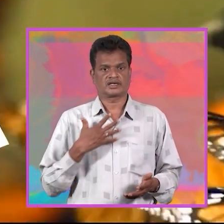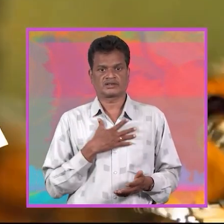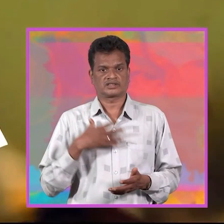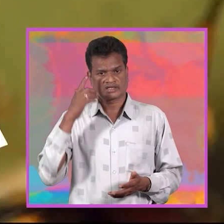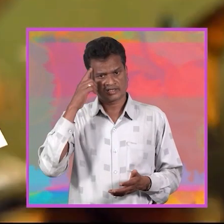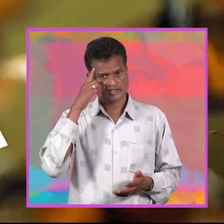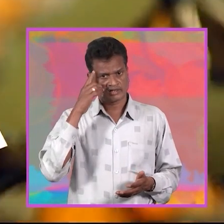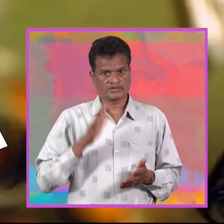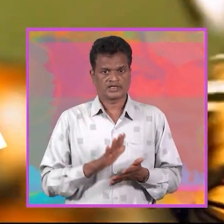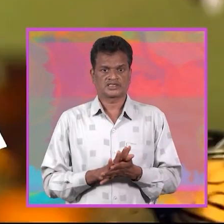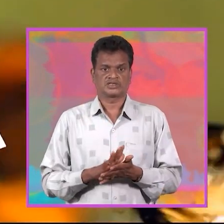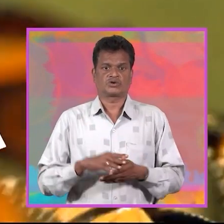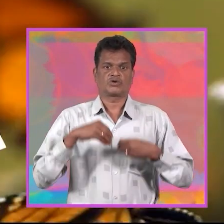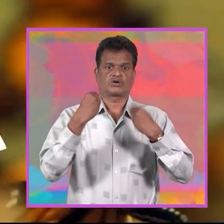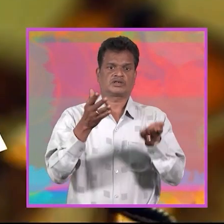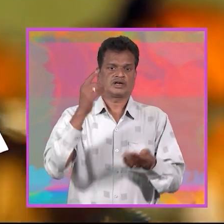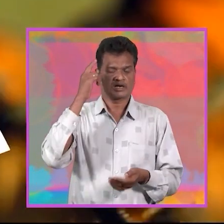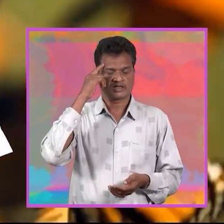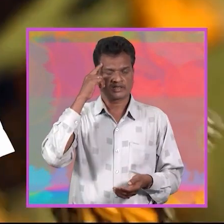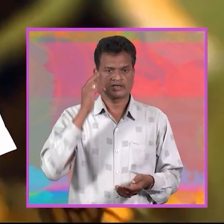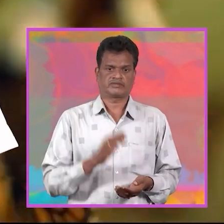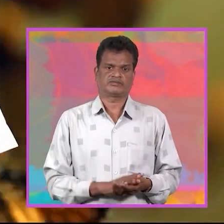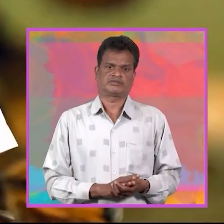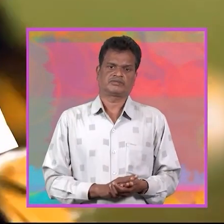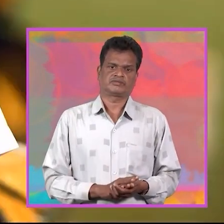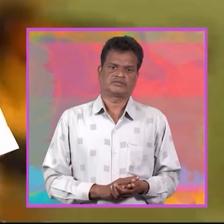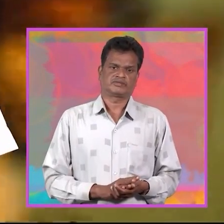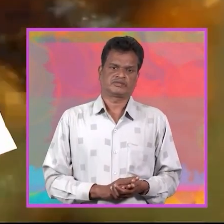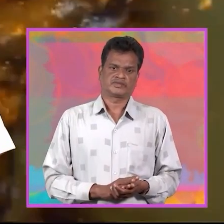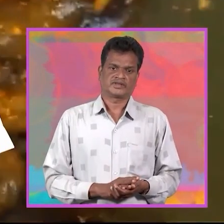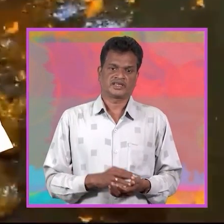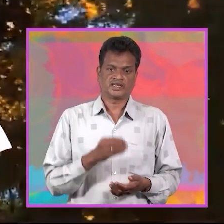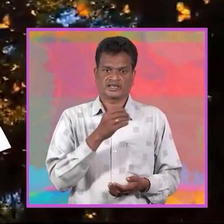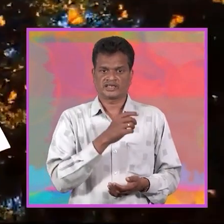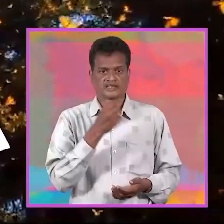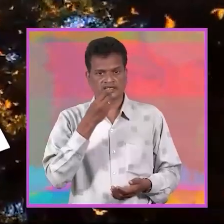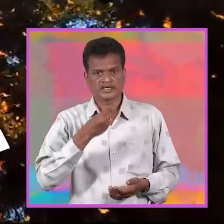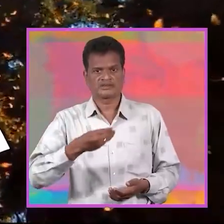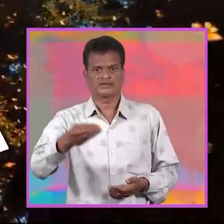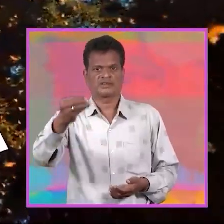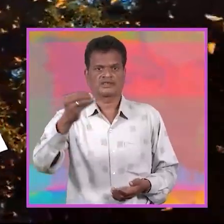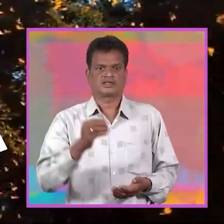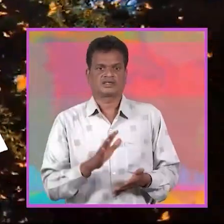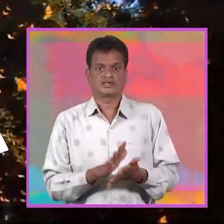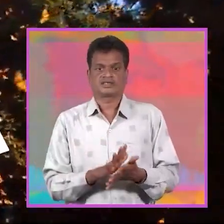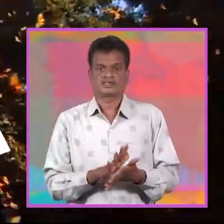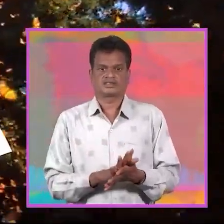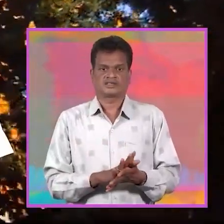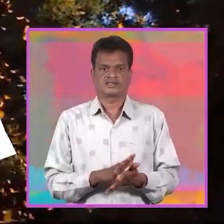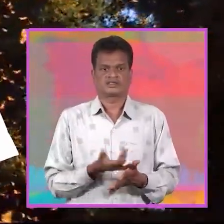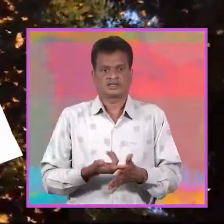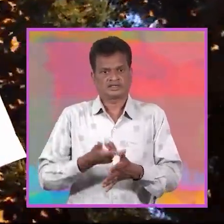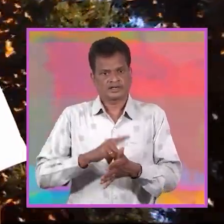மனக்கருத்தை மகிழ்ச்சியோடு அறிந்திடவும். இனிமையான இசையொலியால் இசைக்கும்